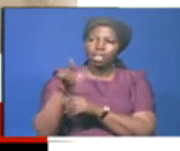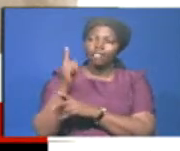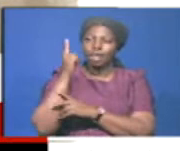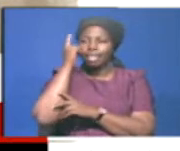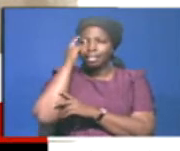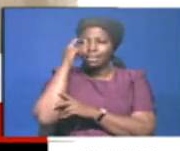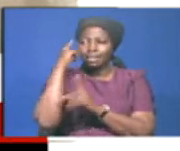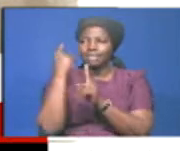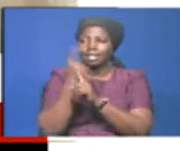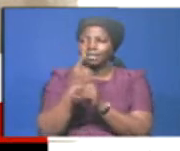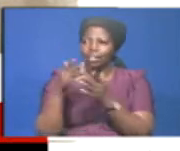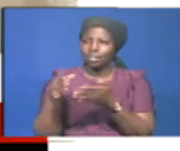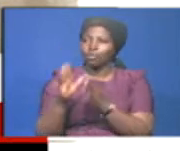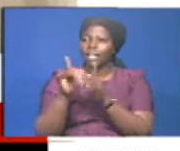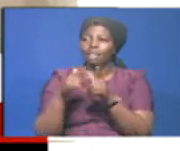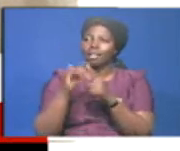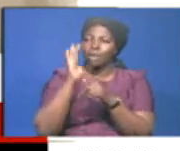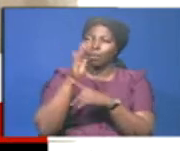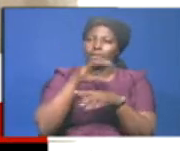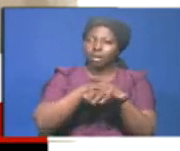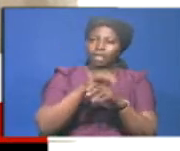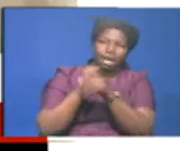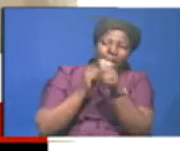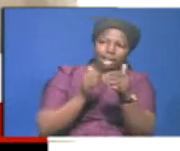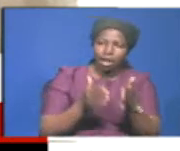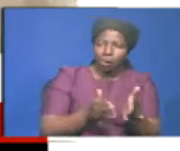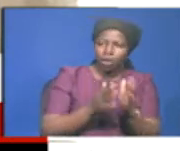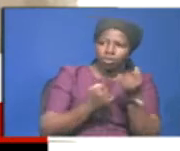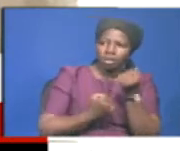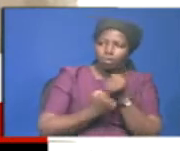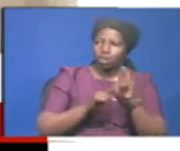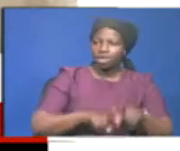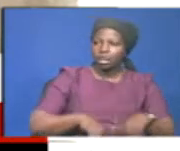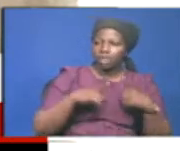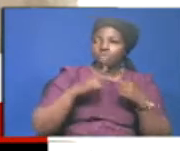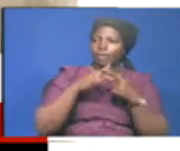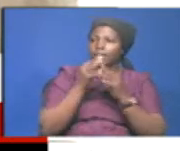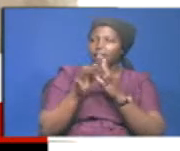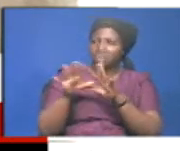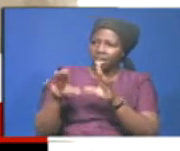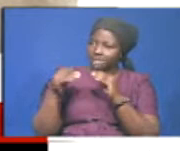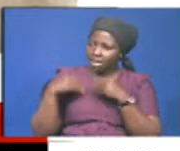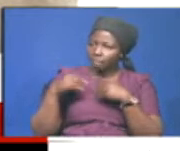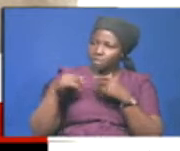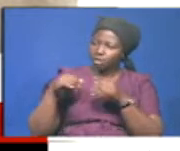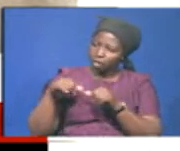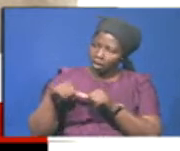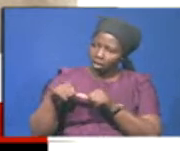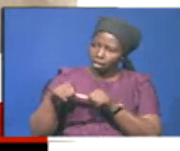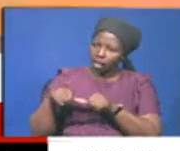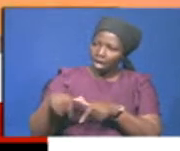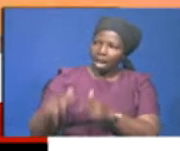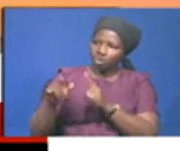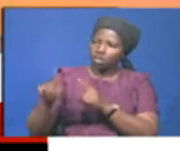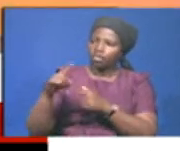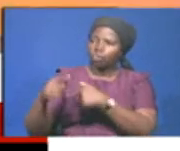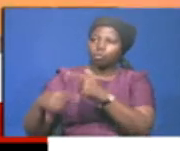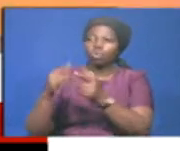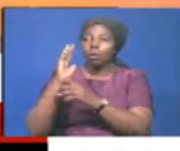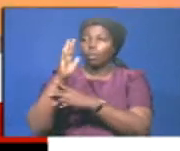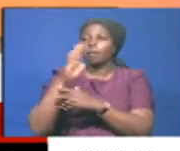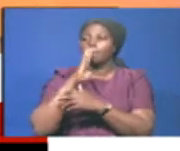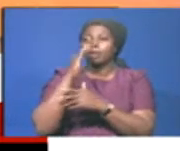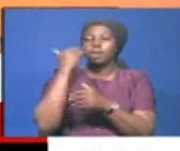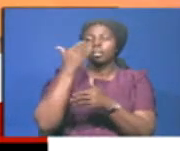nyingine. Lakini tukimkubalisha, tutaendelea kujenga ile haifai kufanyika. Ndio. Na